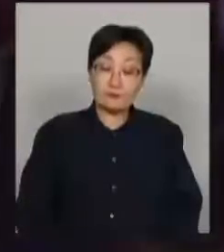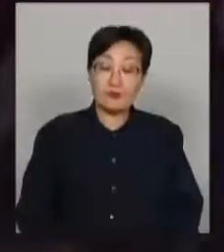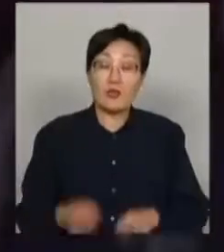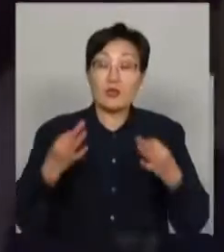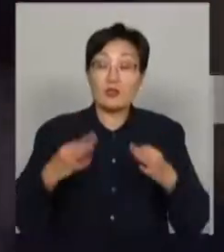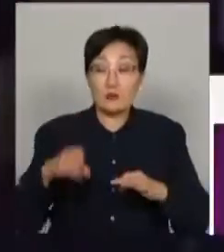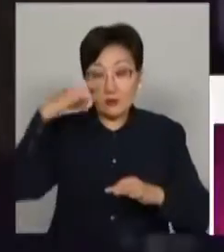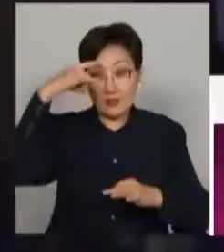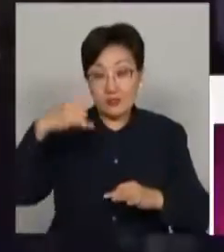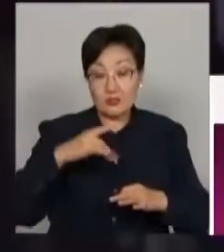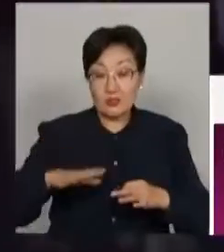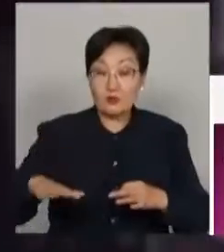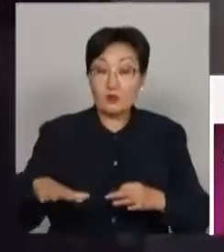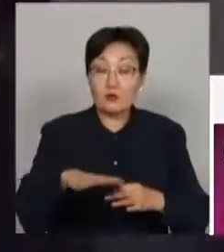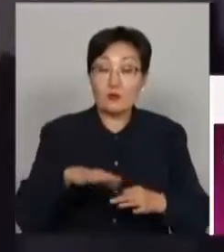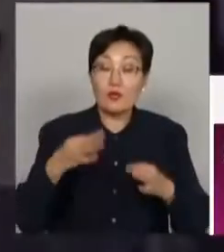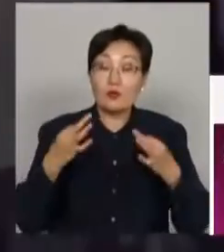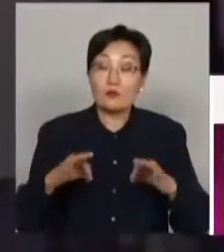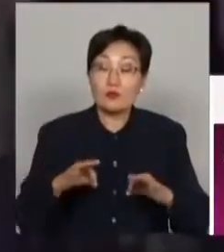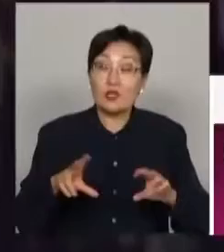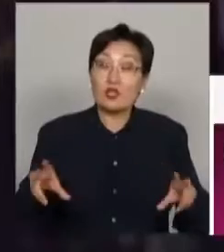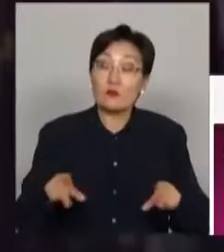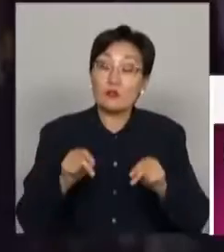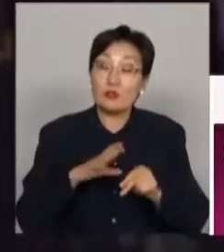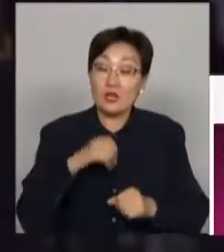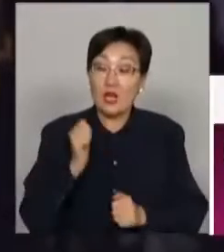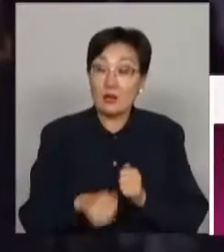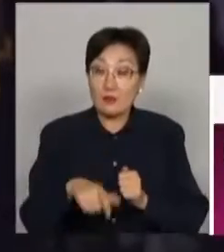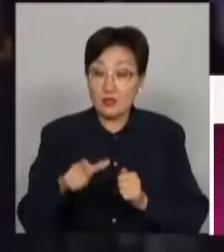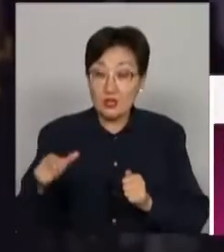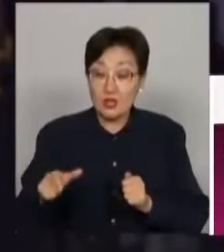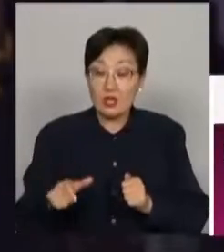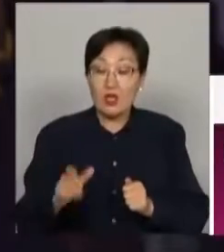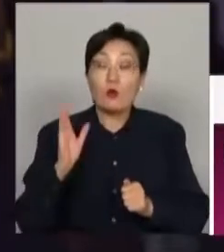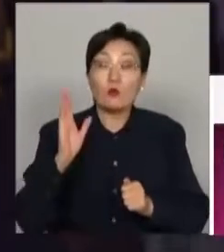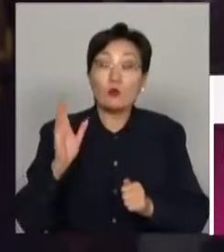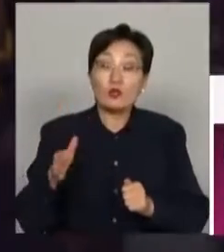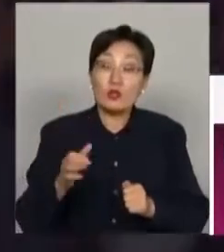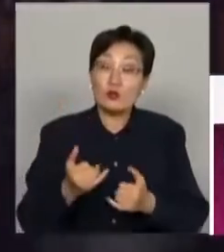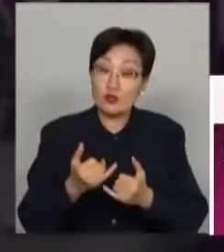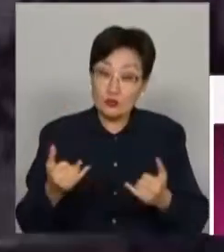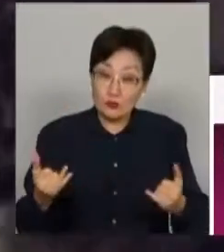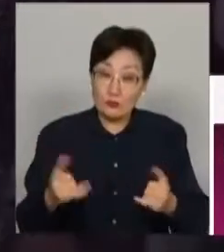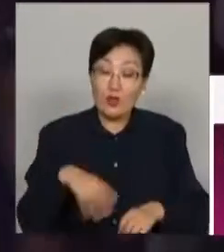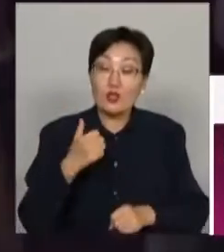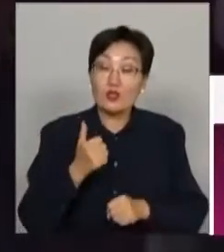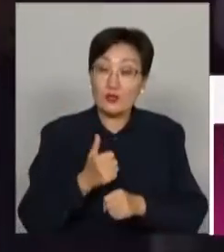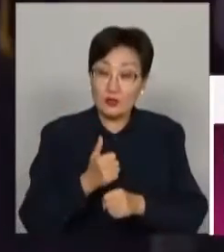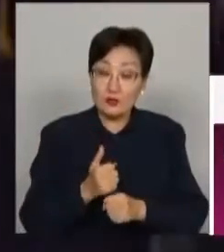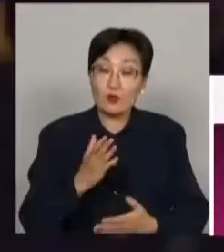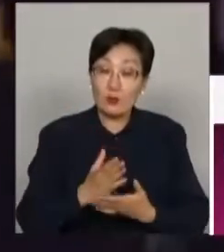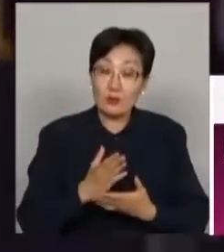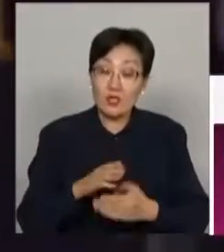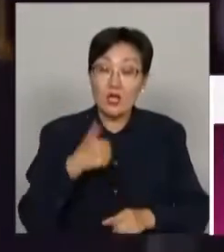Егеменді еліміздің, егемендігінің кепілі болған әрбір азаматтың жарқын болашағының негізі боп